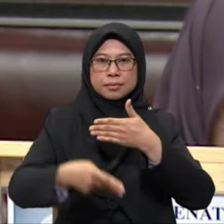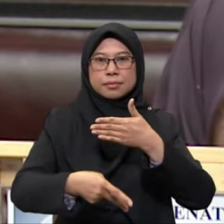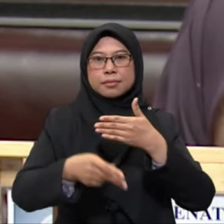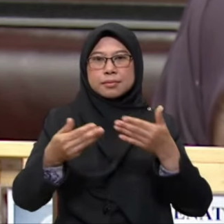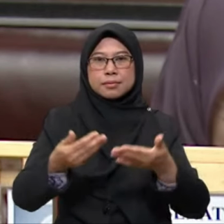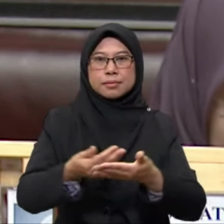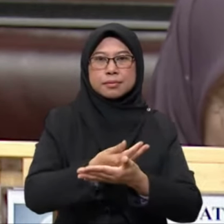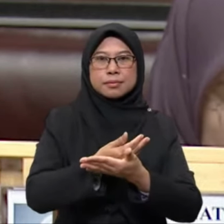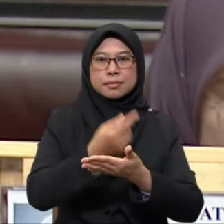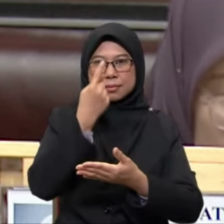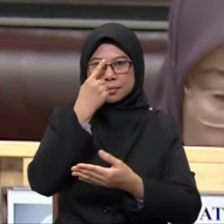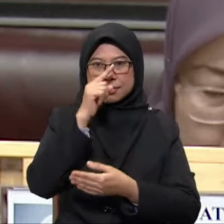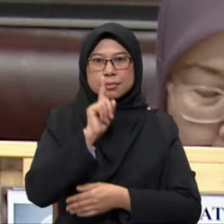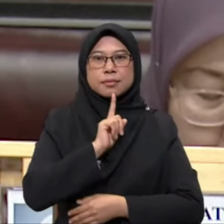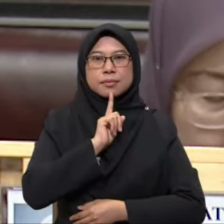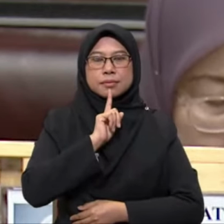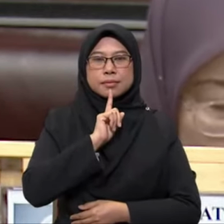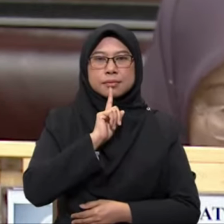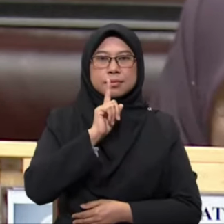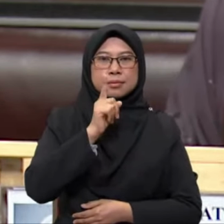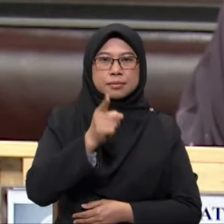program-program baru dalam memastikan